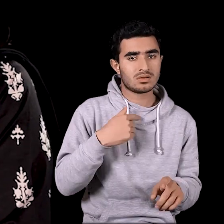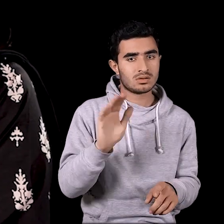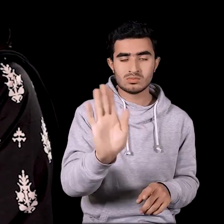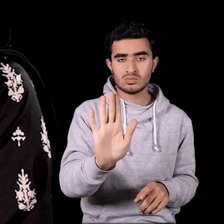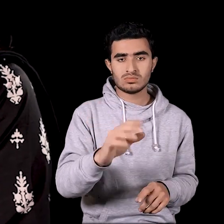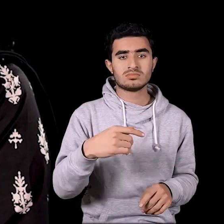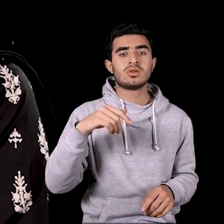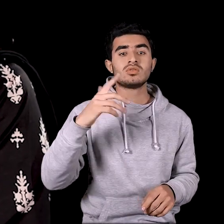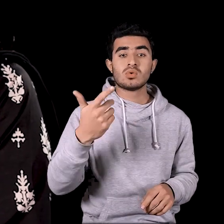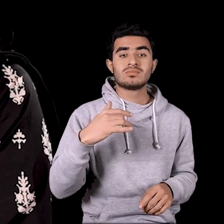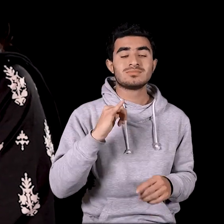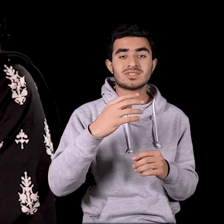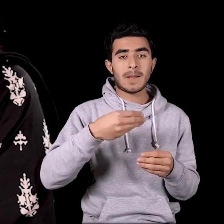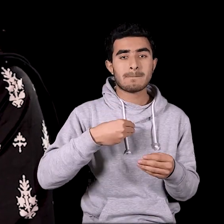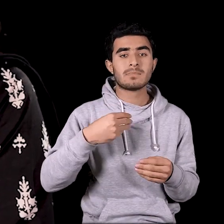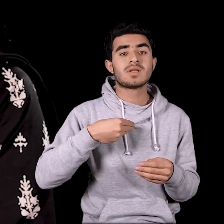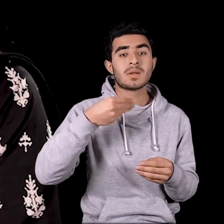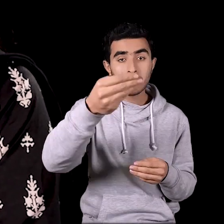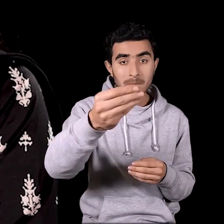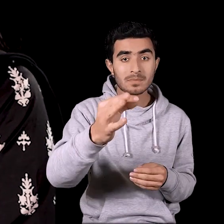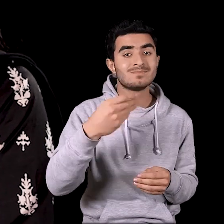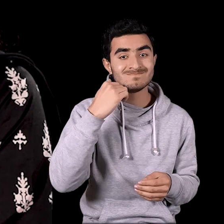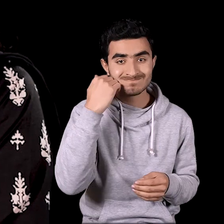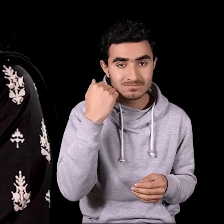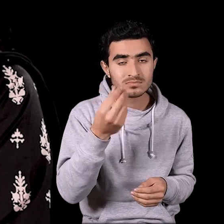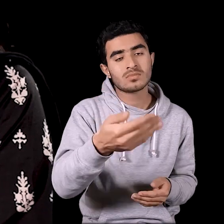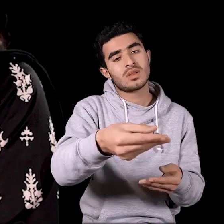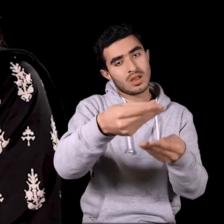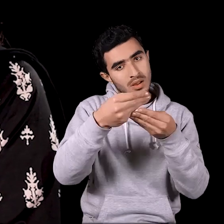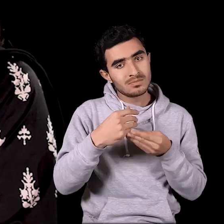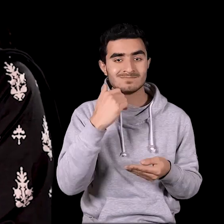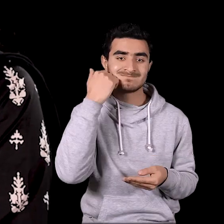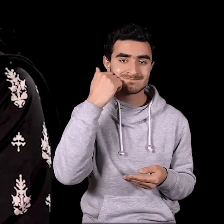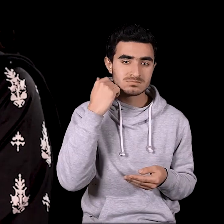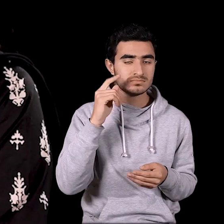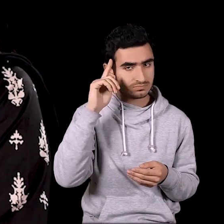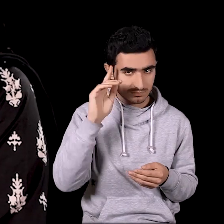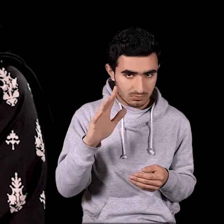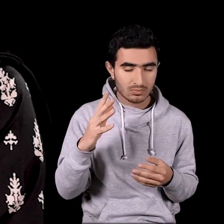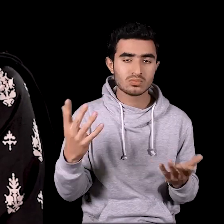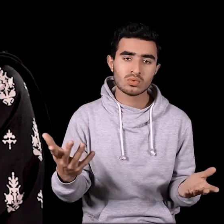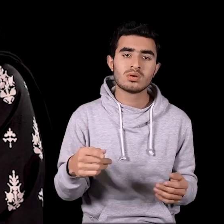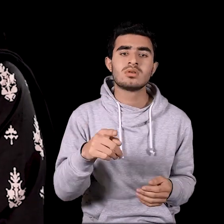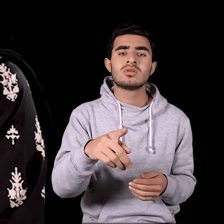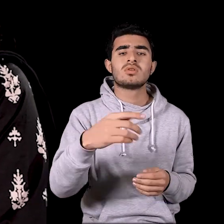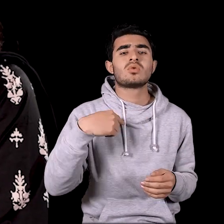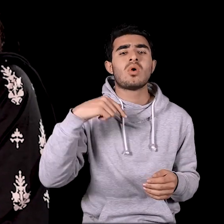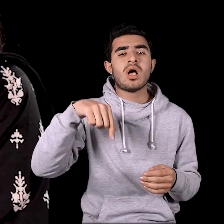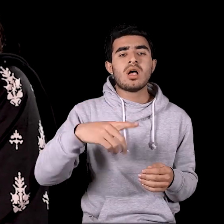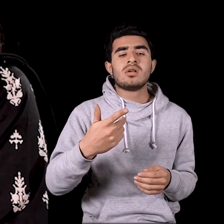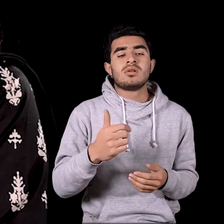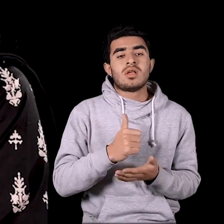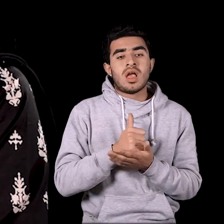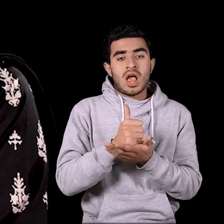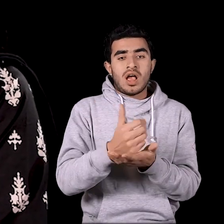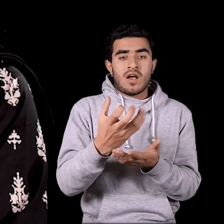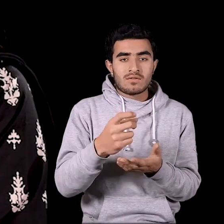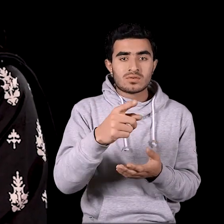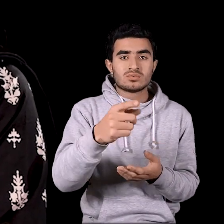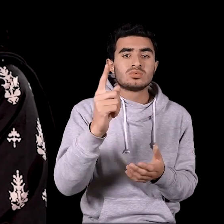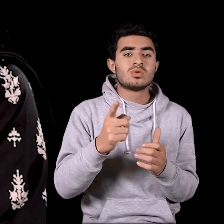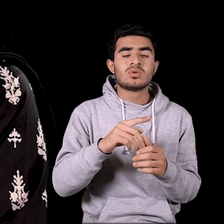to be nice to you. It's a give and take. آپ اچھے ہوں گے تو دوسرا آپ کے ساتھ اچھا ہوگا. So never give